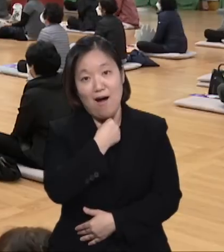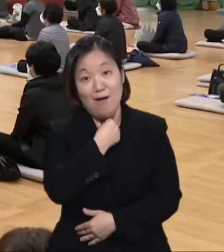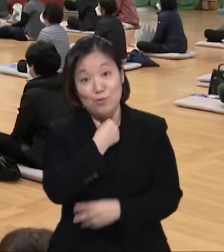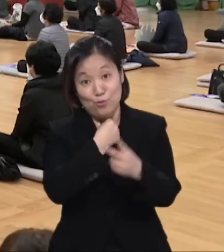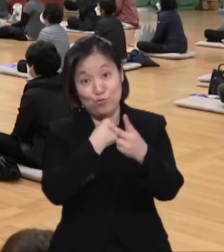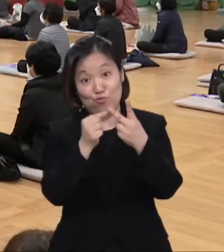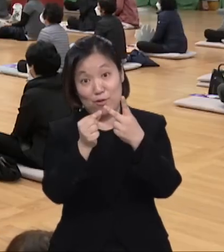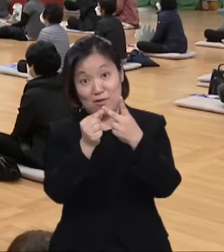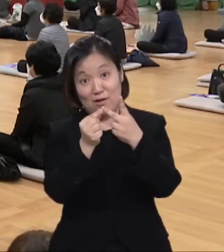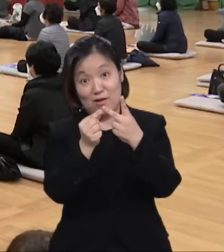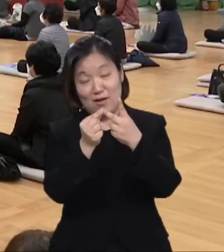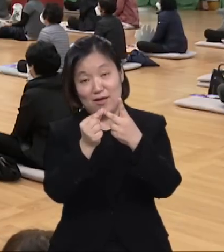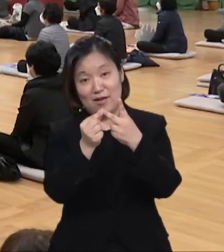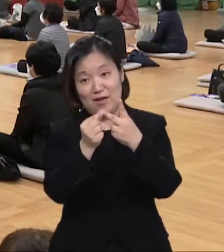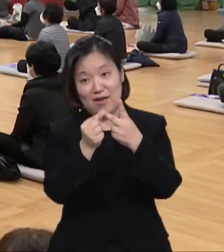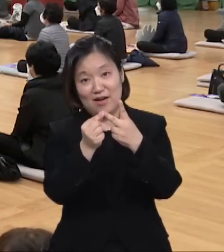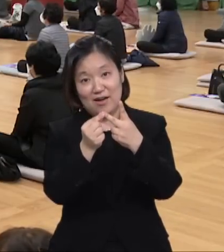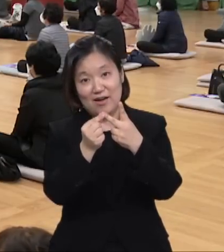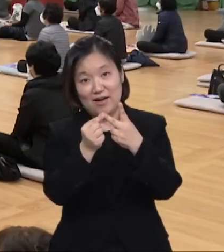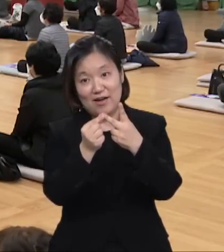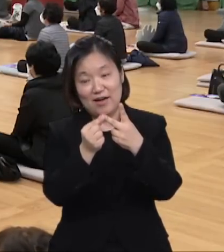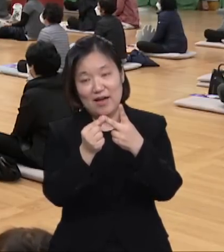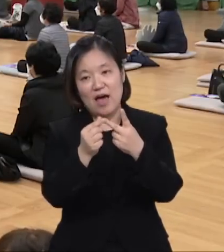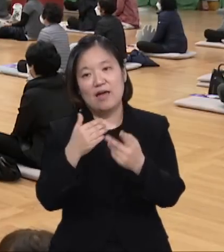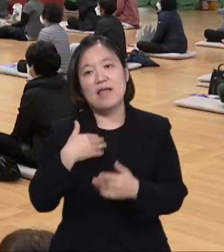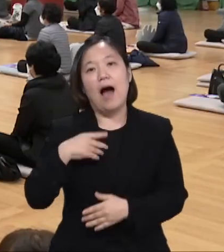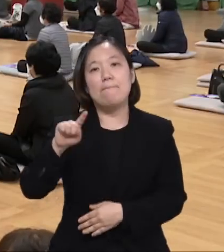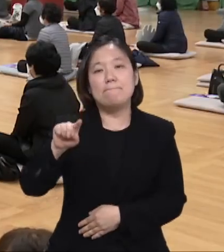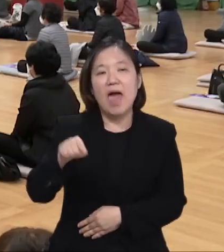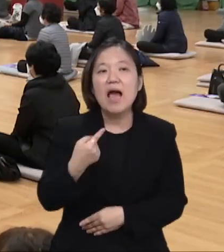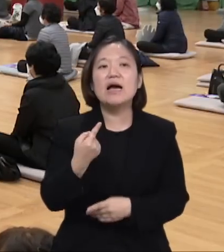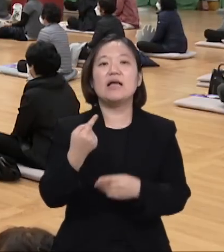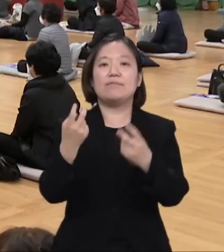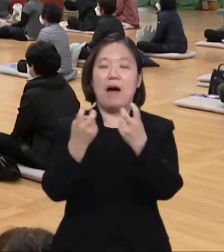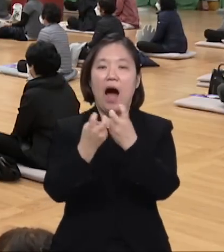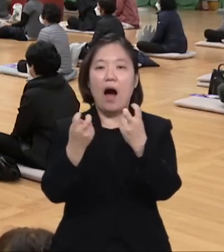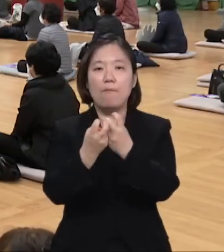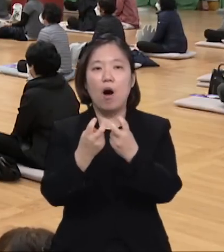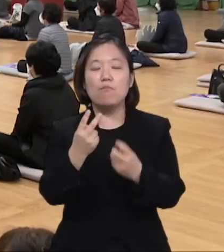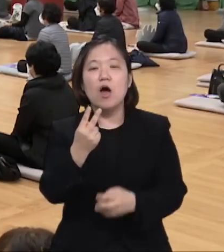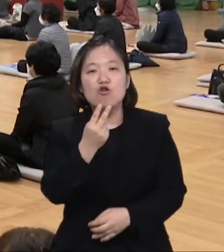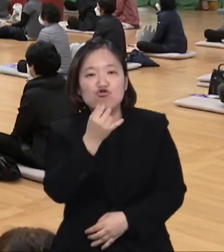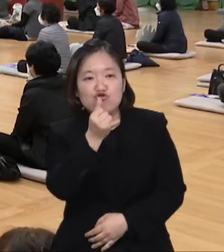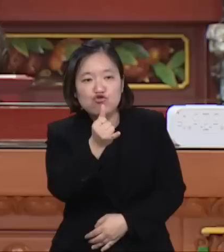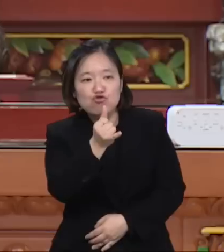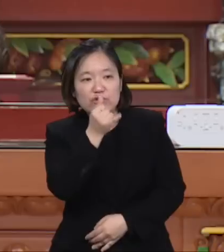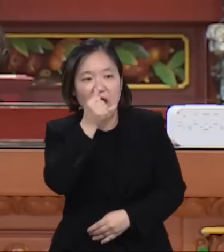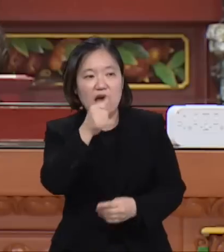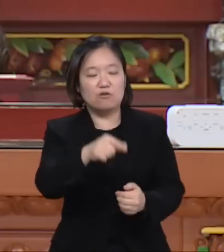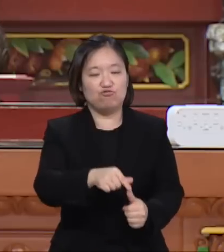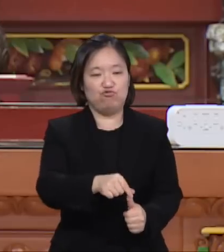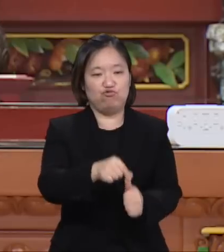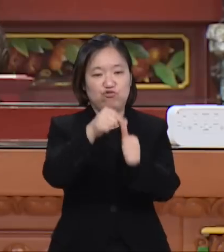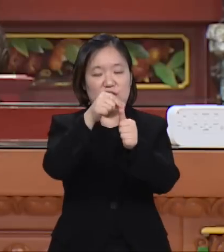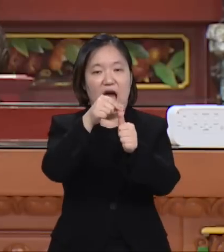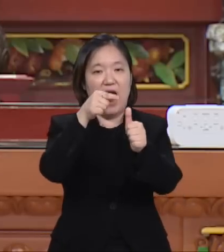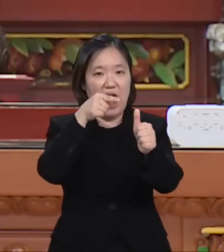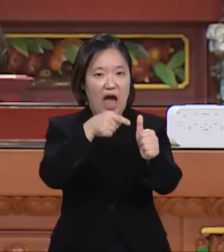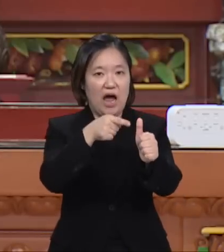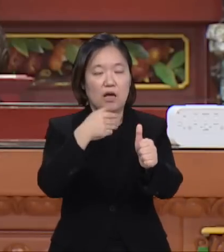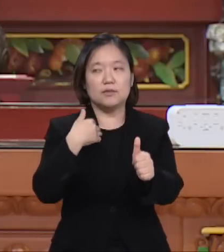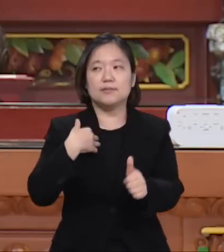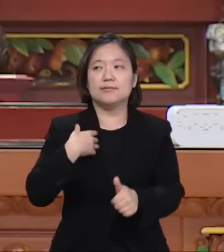두 번째가 100가지 방편으로 중생을 구제하라 가슴에